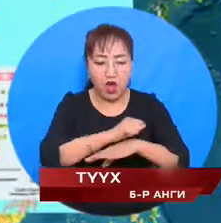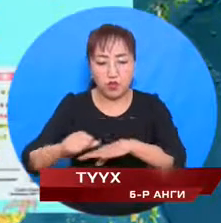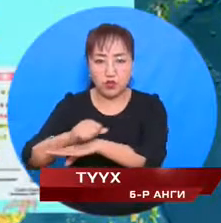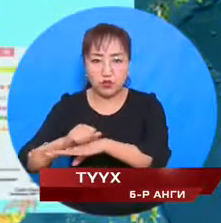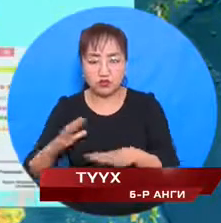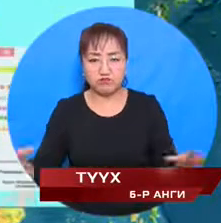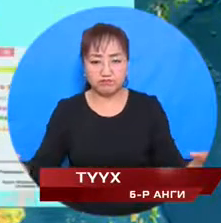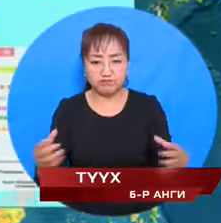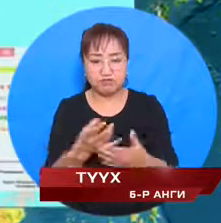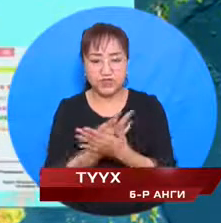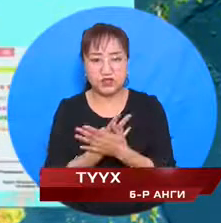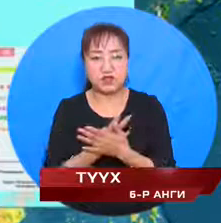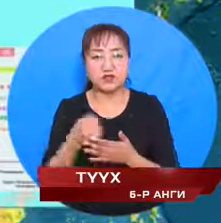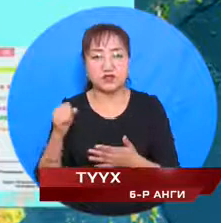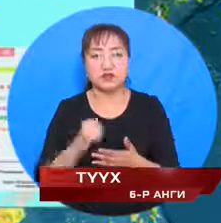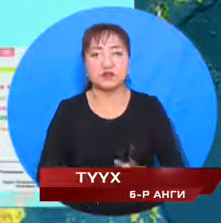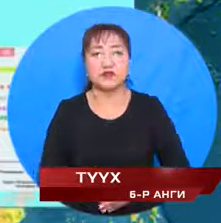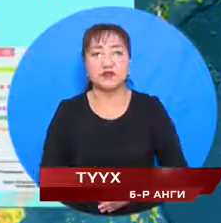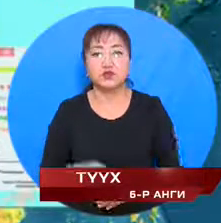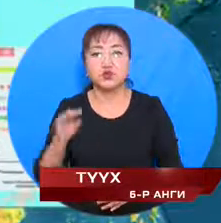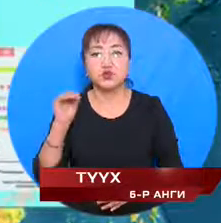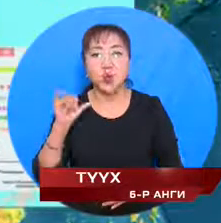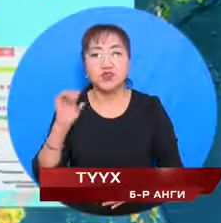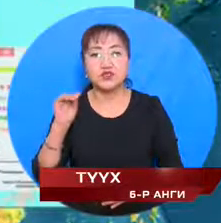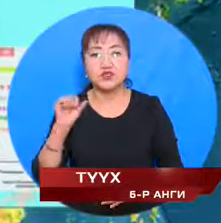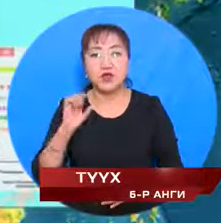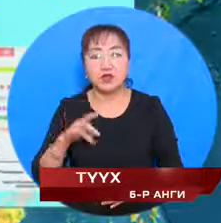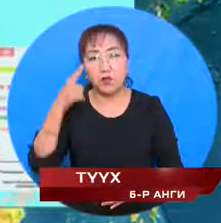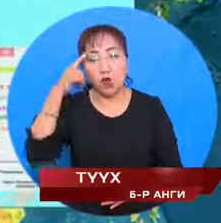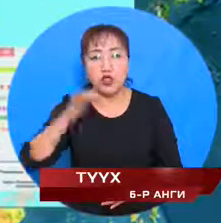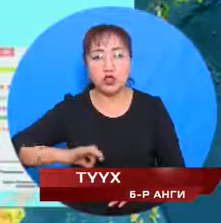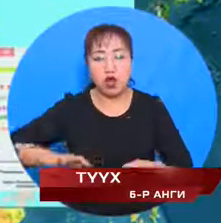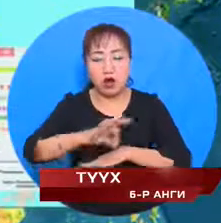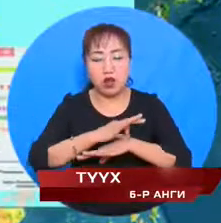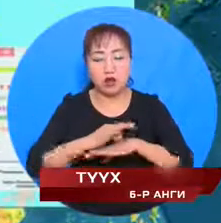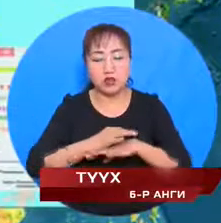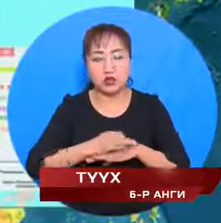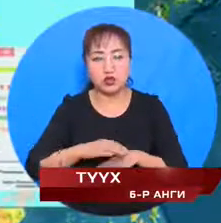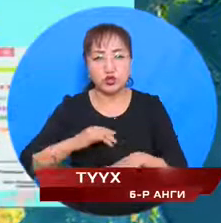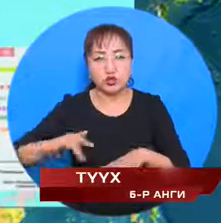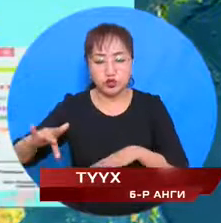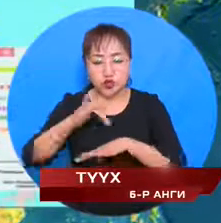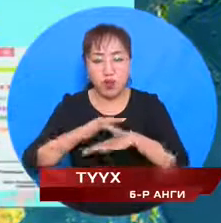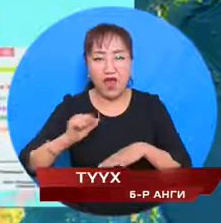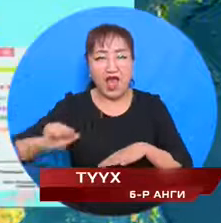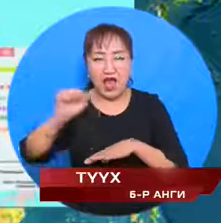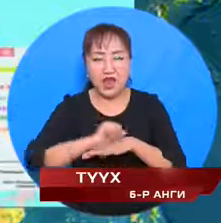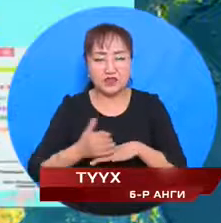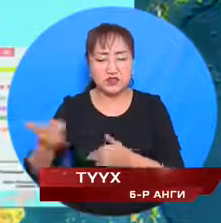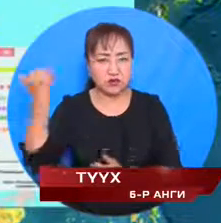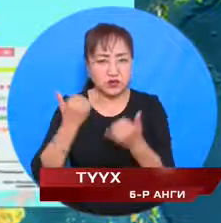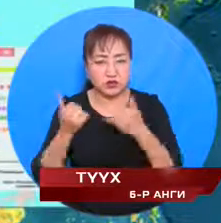хугацаанд нэгтгэсэн. Жужаан. Монгол орон Төв Азийн эртний сурвалжит ард түмэн Монгол